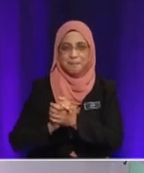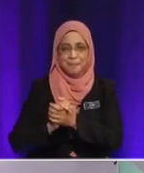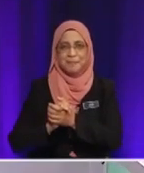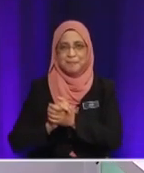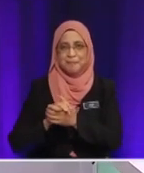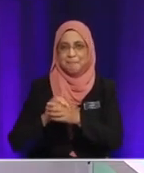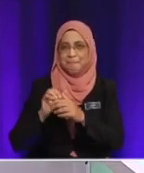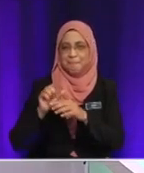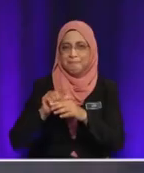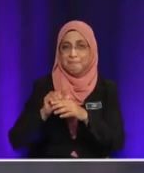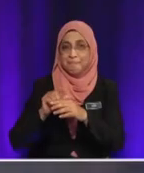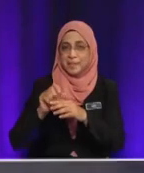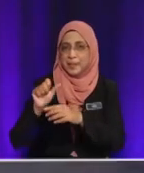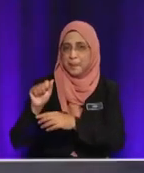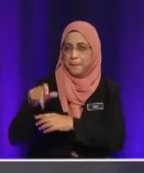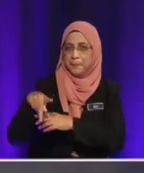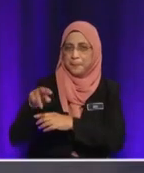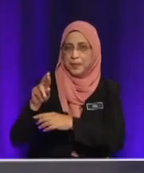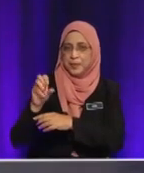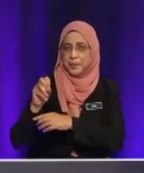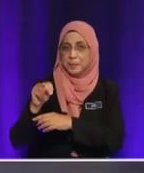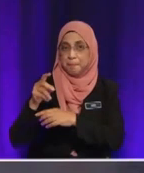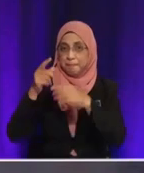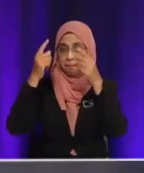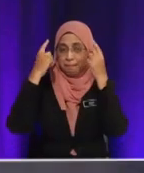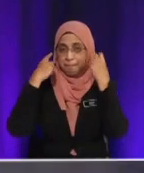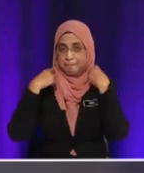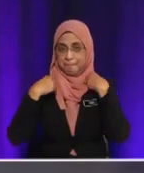cikgu eh. Okey. Boleh.